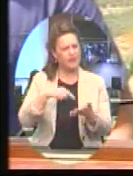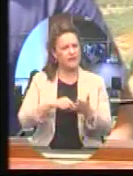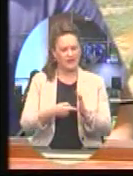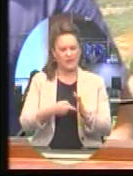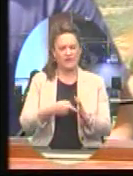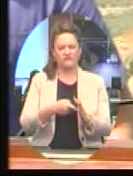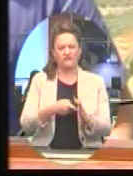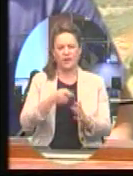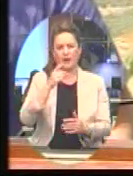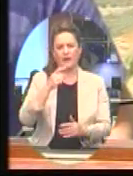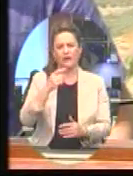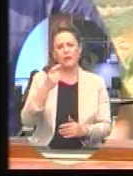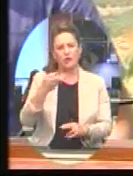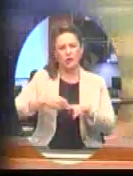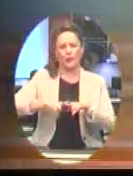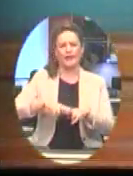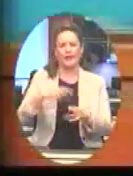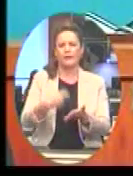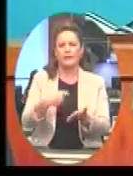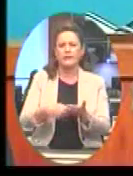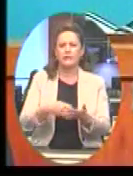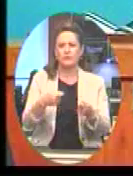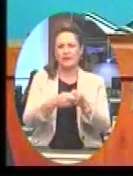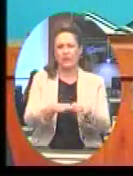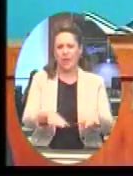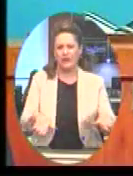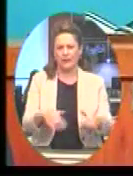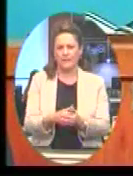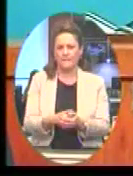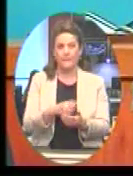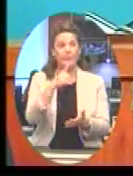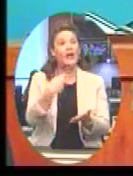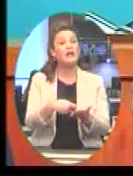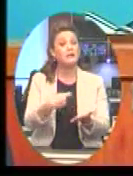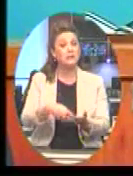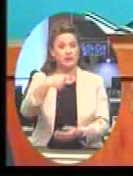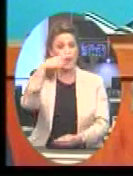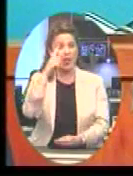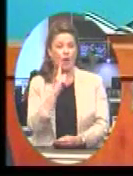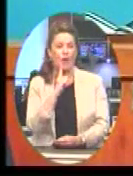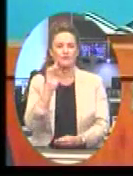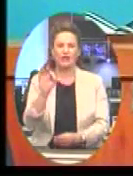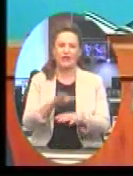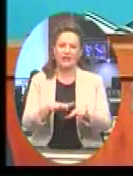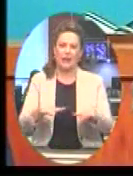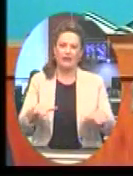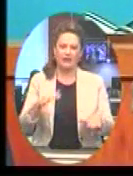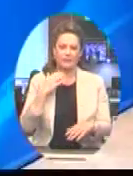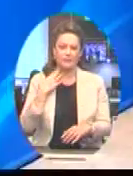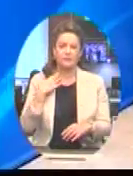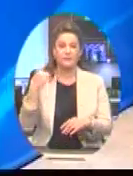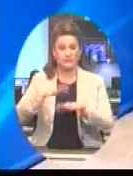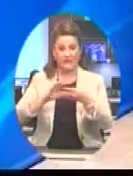הכנסות לגבי קטנים ומשפחותיהם. כנסות להורים של ילדים ונערים שזורקים